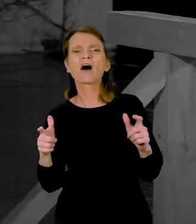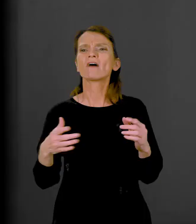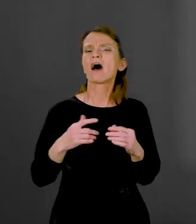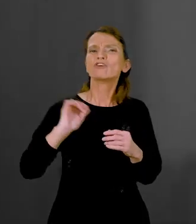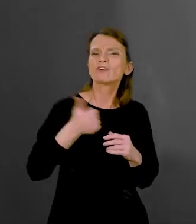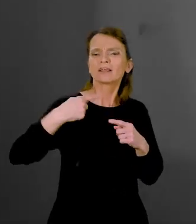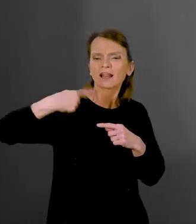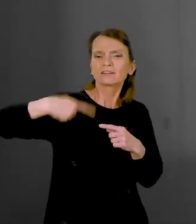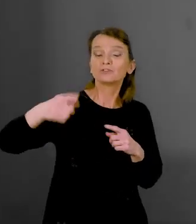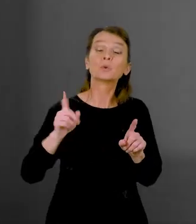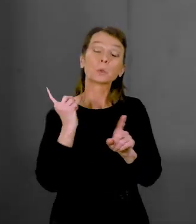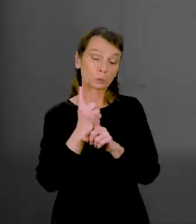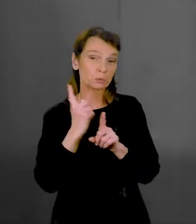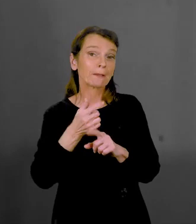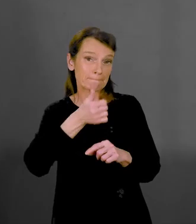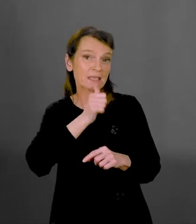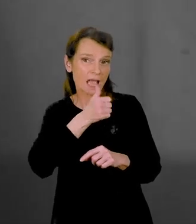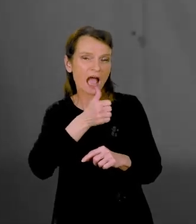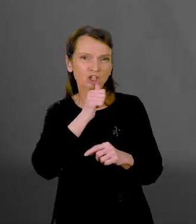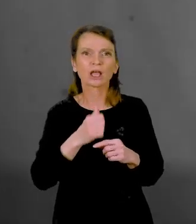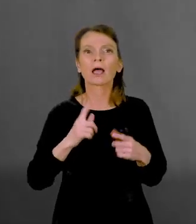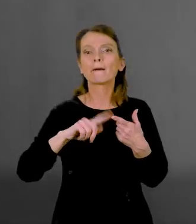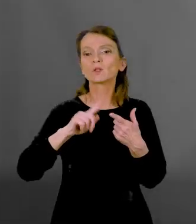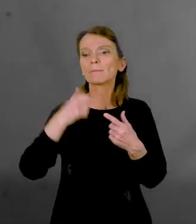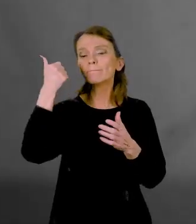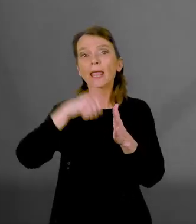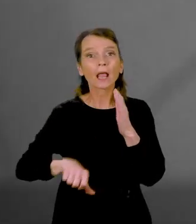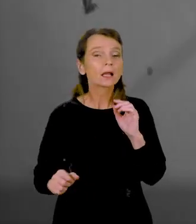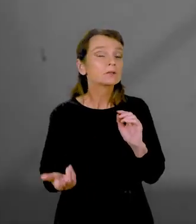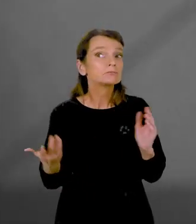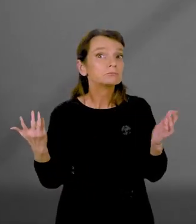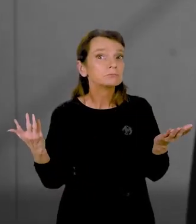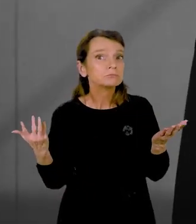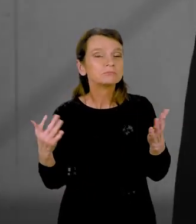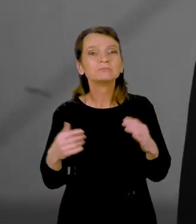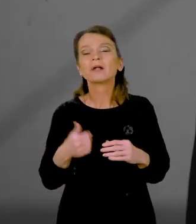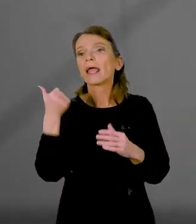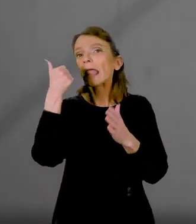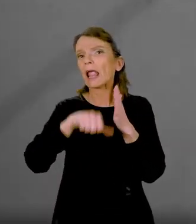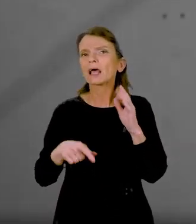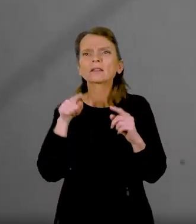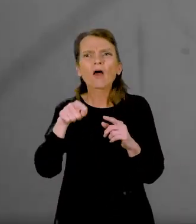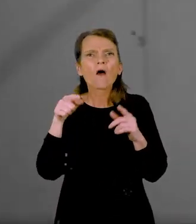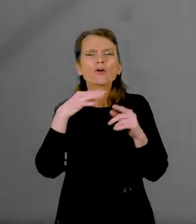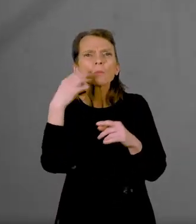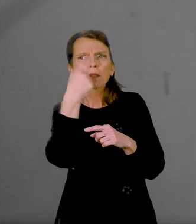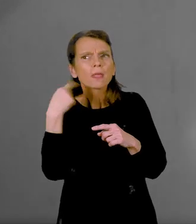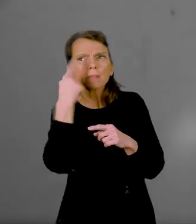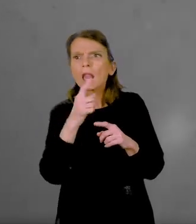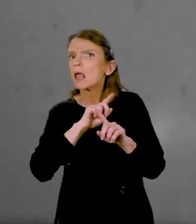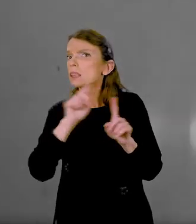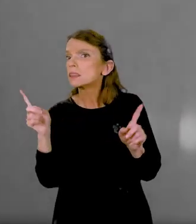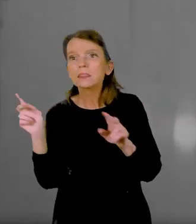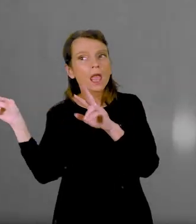žurke, pijača tudi. In potem en dan, en vikend, ko ne prideš